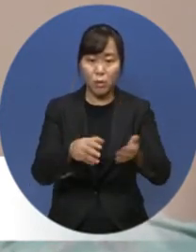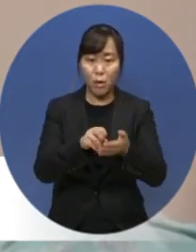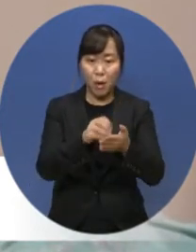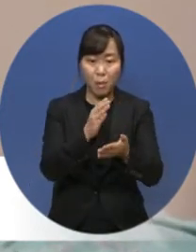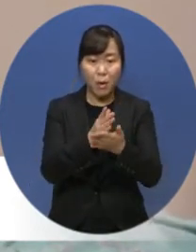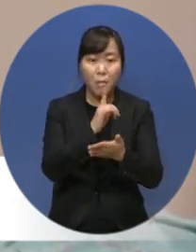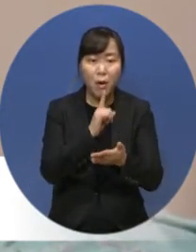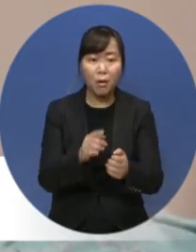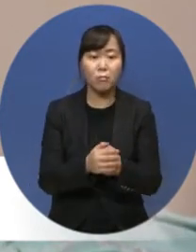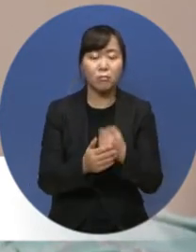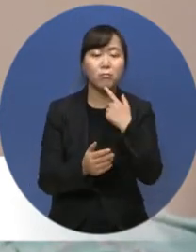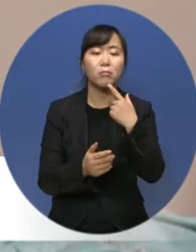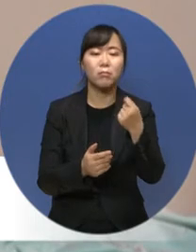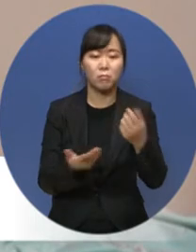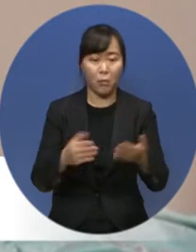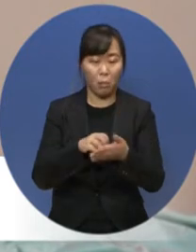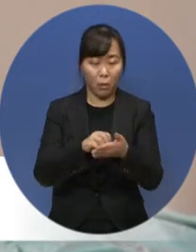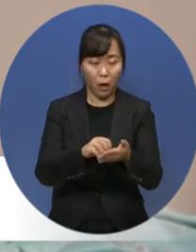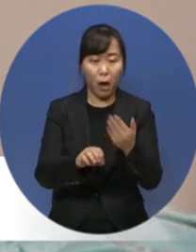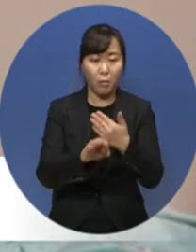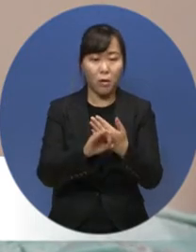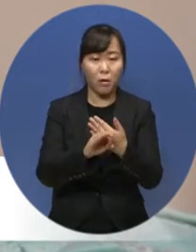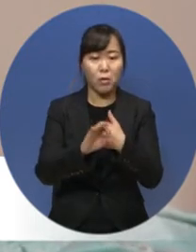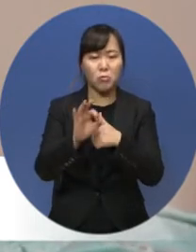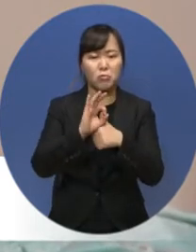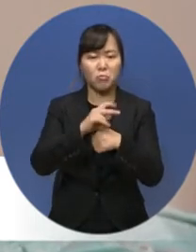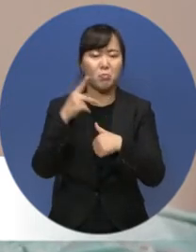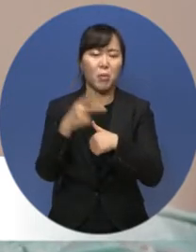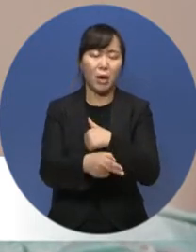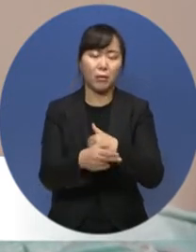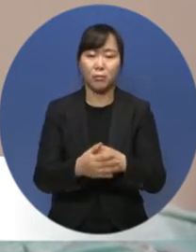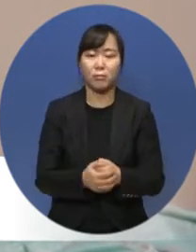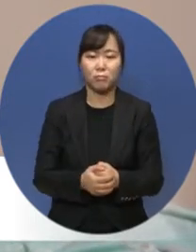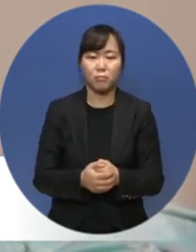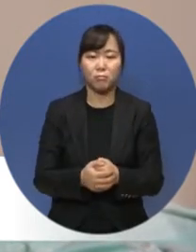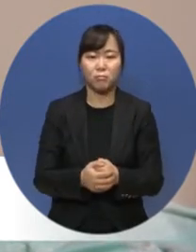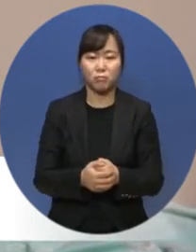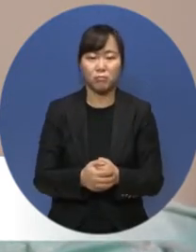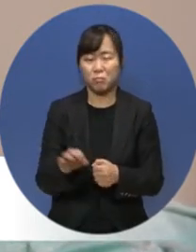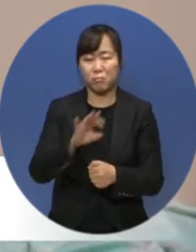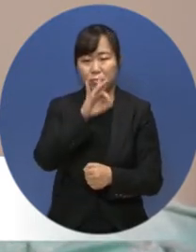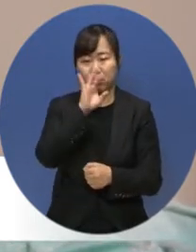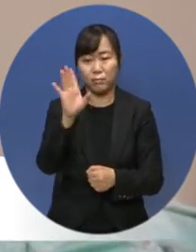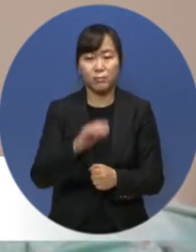말라고 그래요? 네. 취업하면은 축자권 이제 안 돼요.